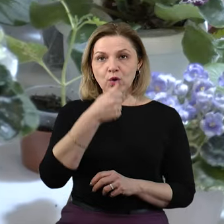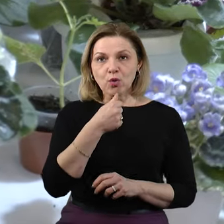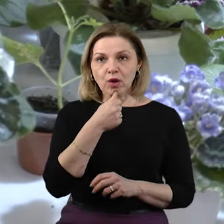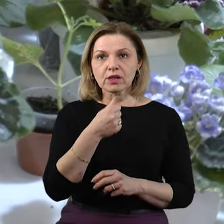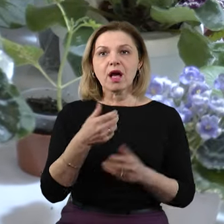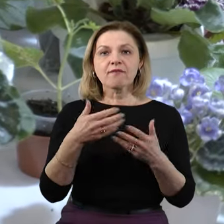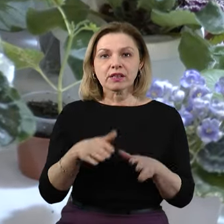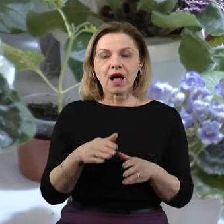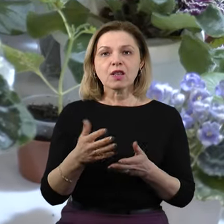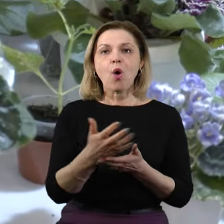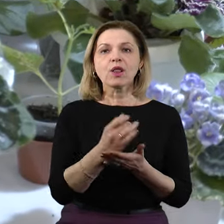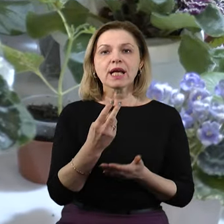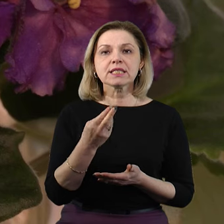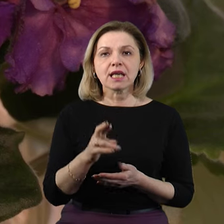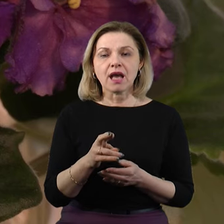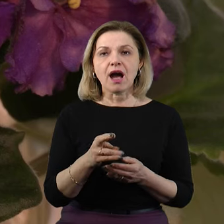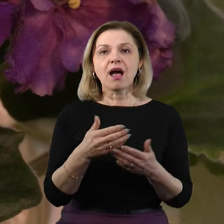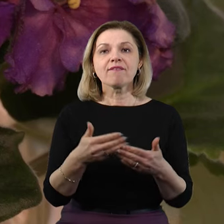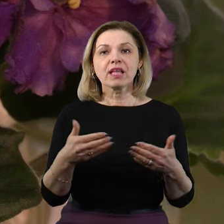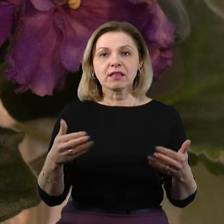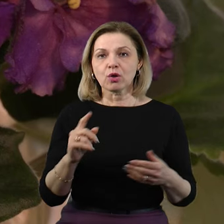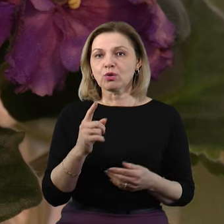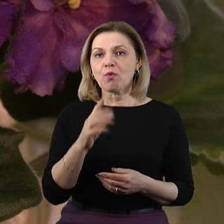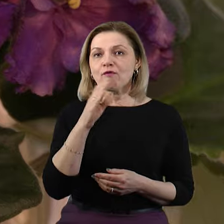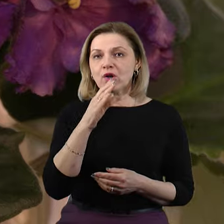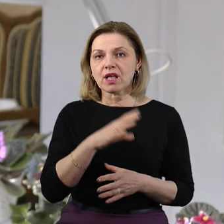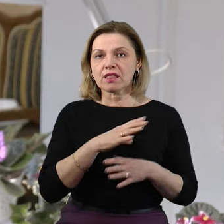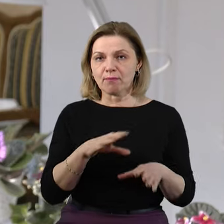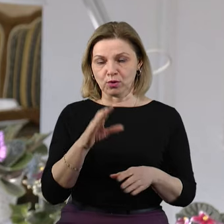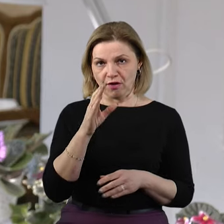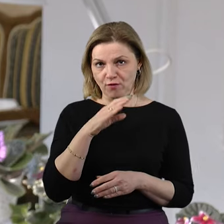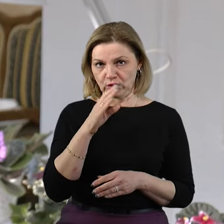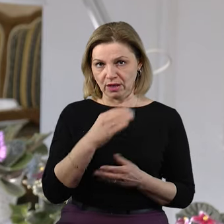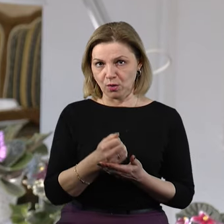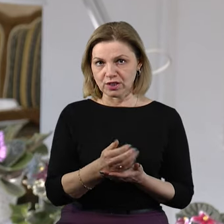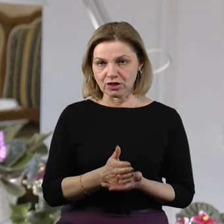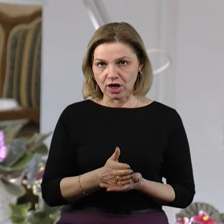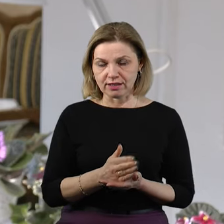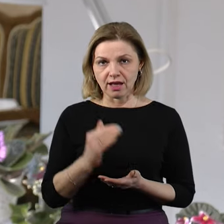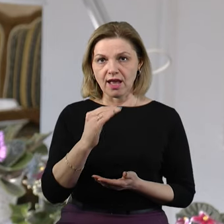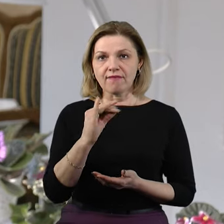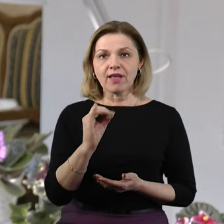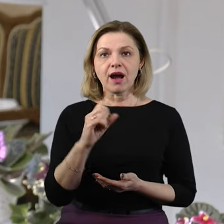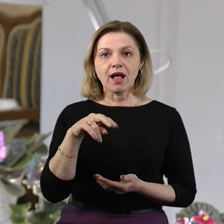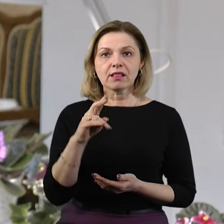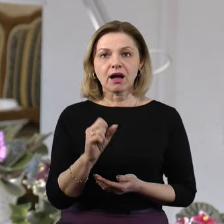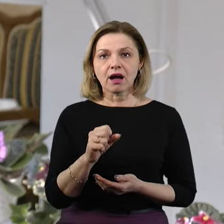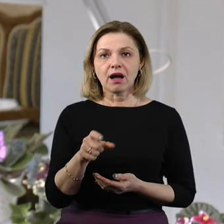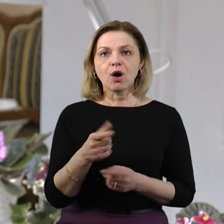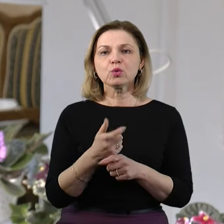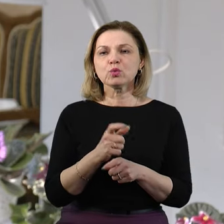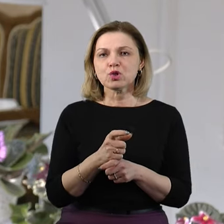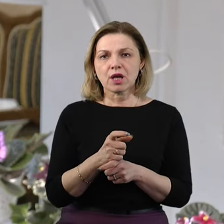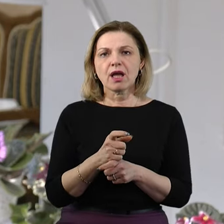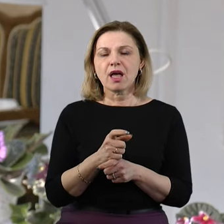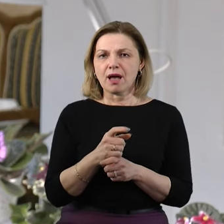колекцію власних квітів адже у Миколаєві не було централізованого водопостачання а фіалка ну в відношенні до води вона дуже